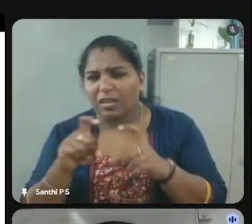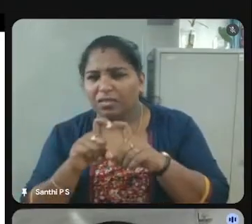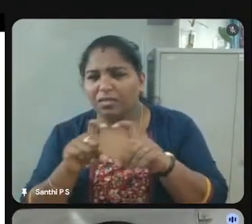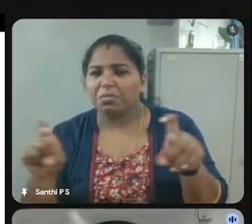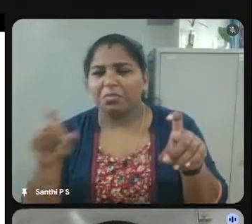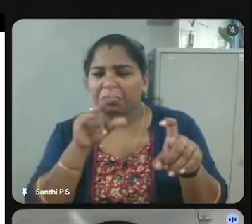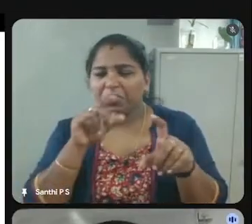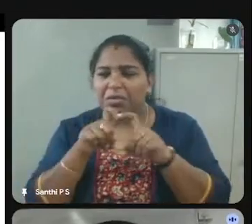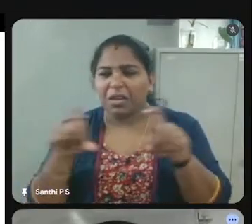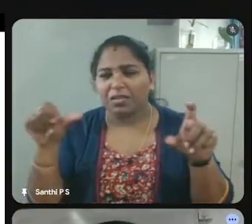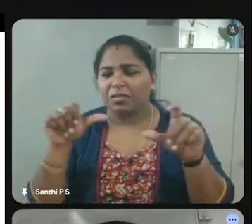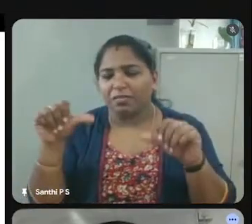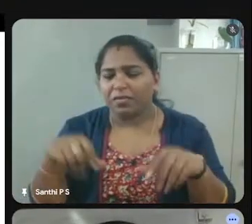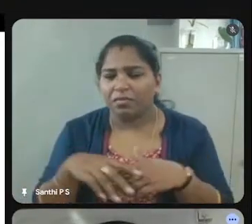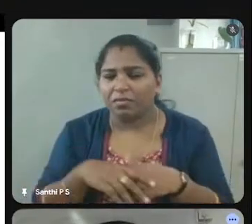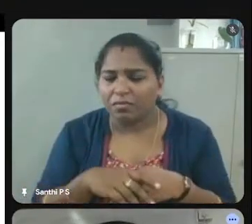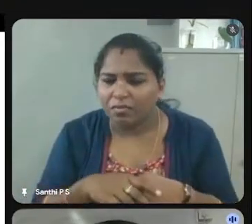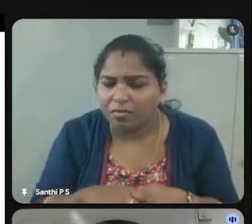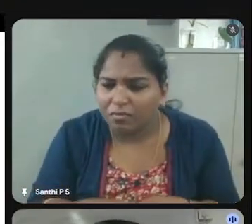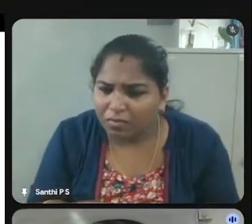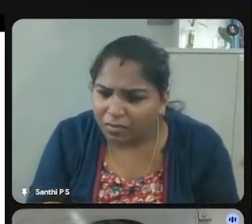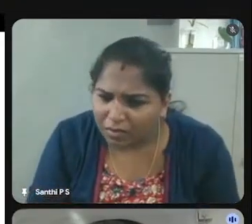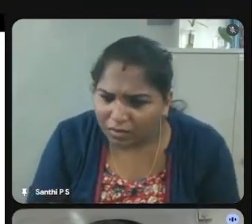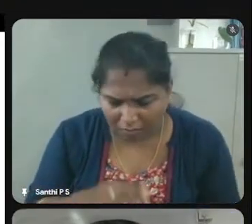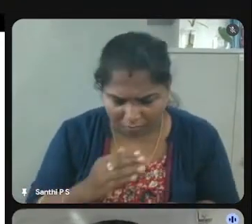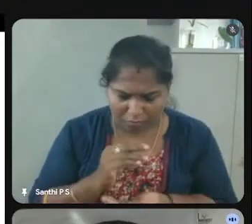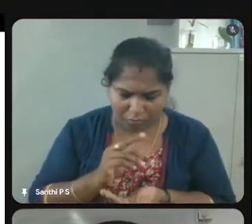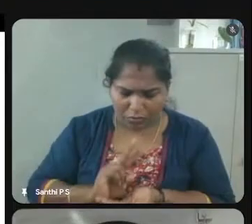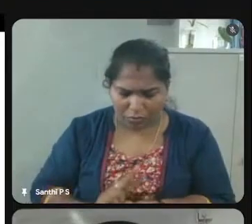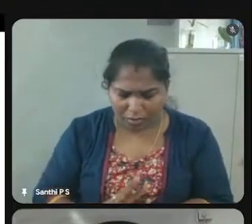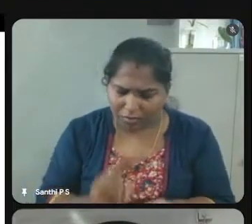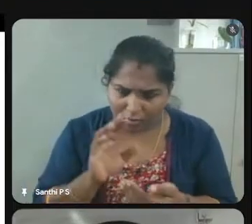കുറവുണ്ട്, പറഞ്ഞത് ഒന്നുകൂടെ ഒന്ന് പറയാമോ? ട്വിൻസ് ആണെന്ന് പറഞ്ഞത്.